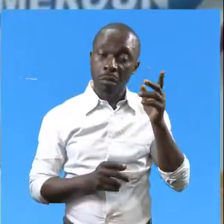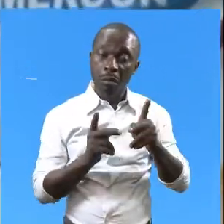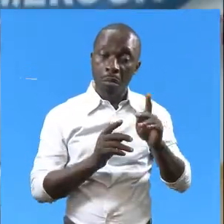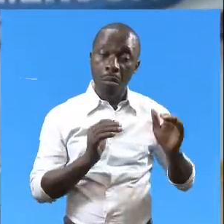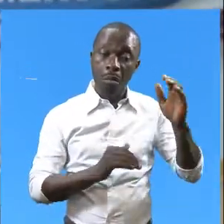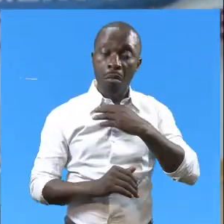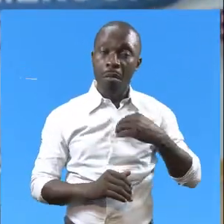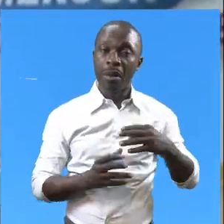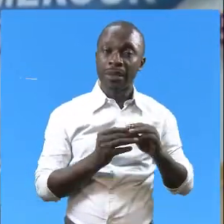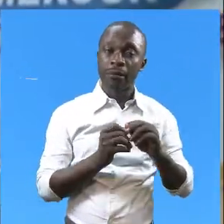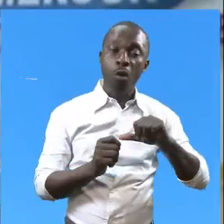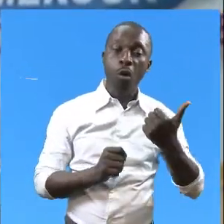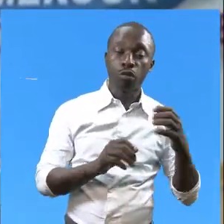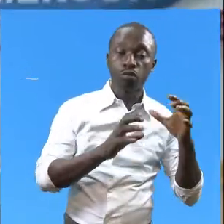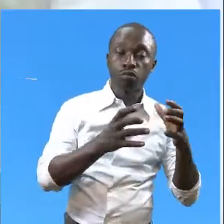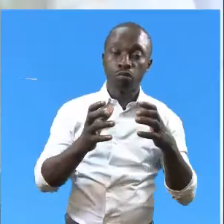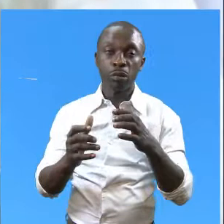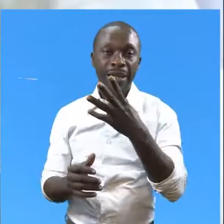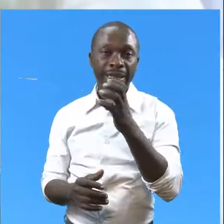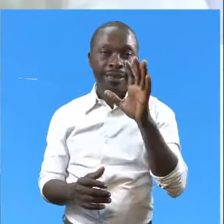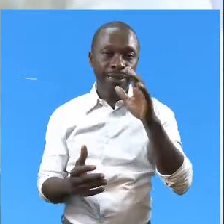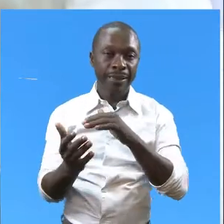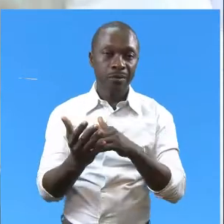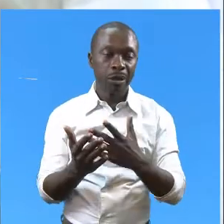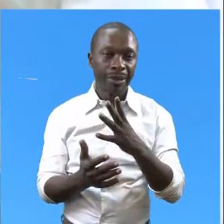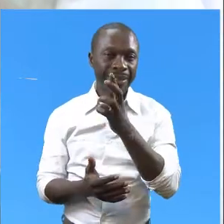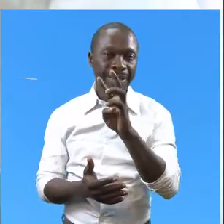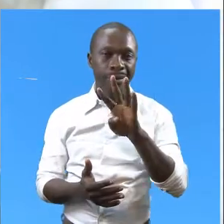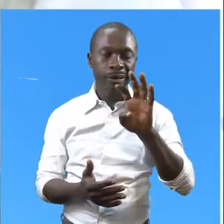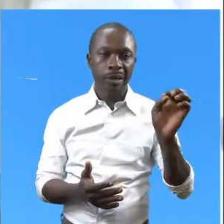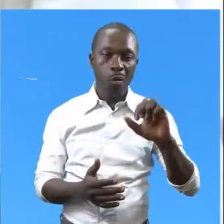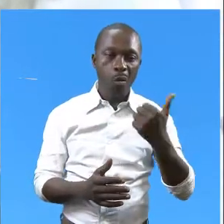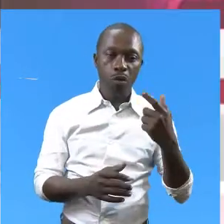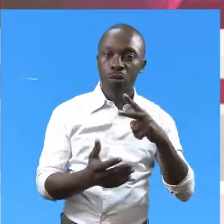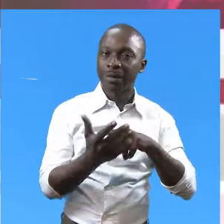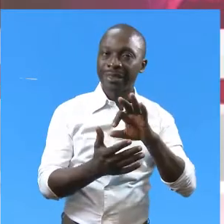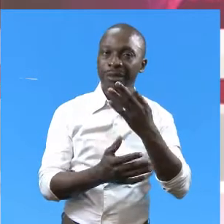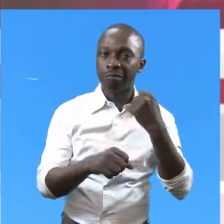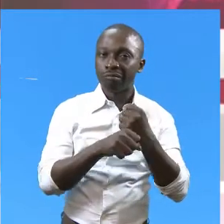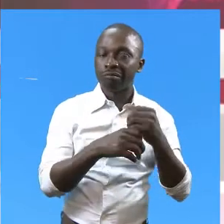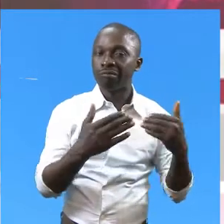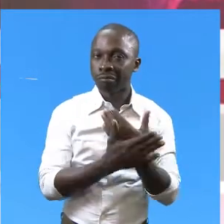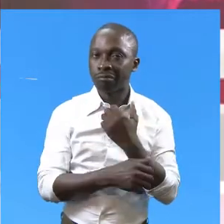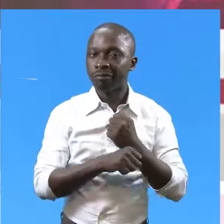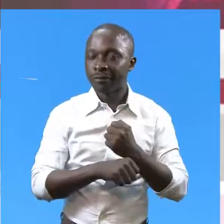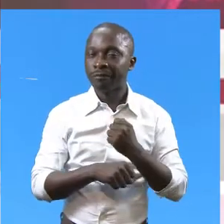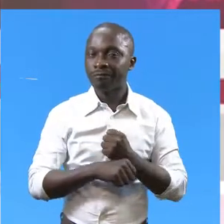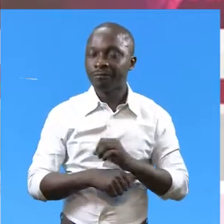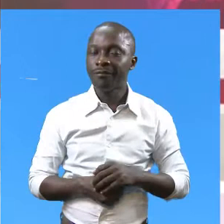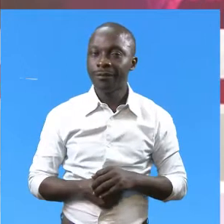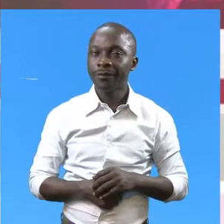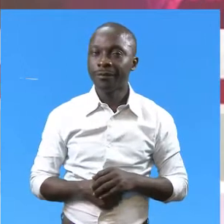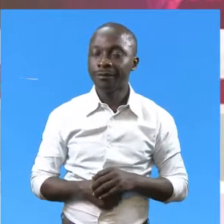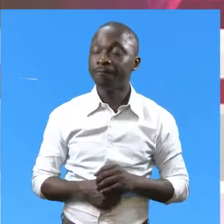eu création de 457 640 emplois en 2019. C'était une forte mobilisation de toutes